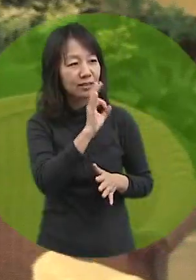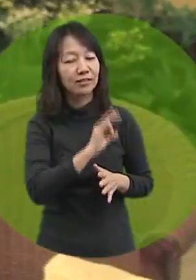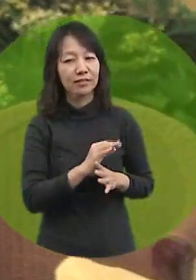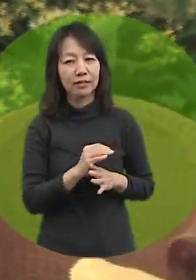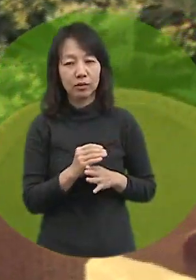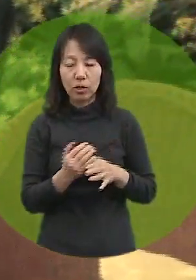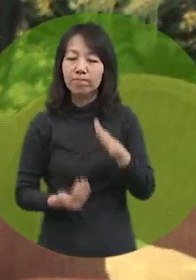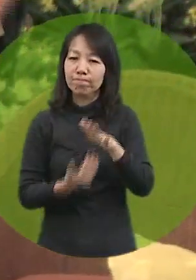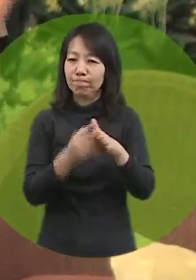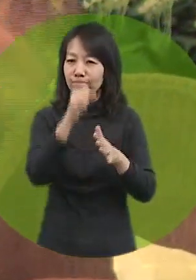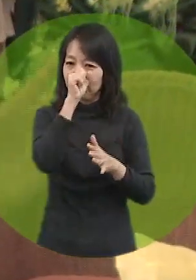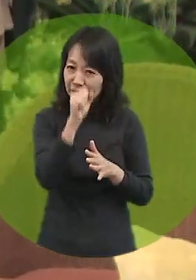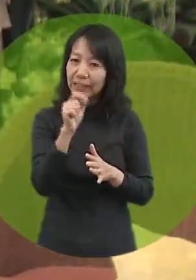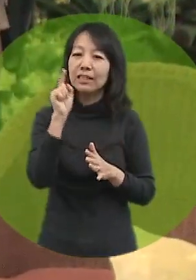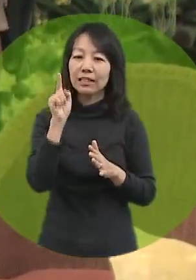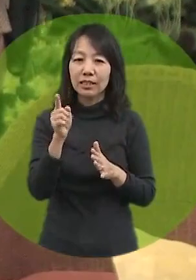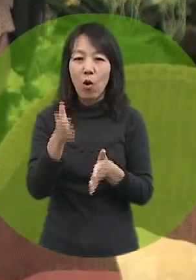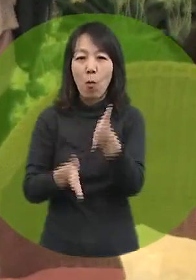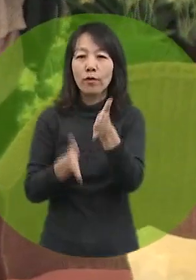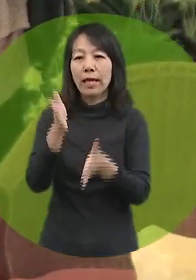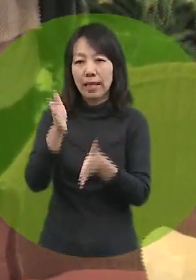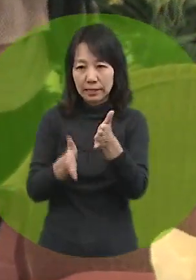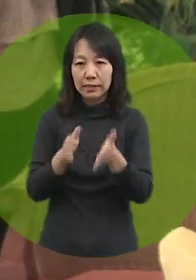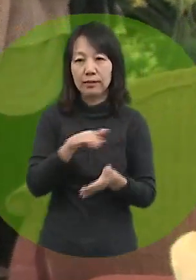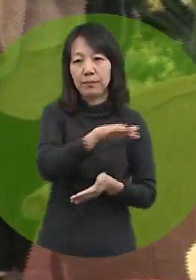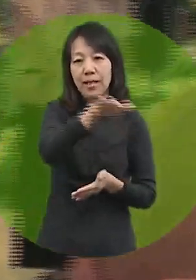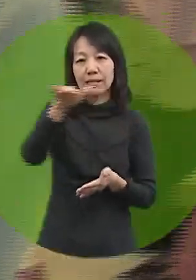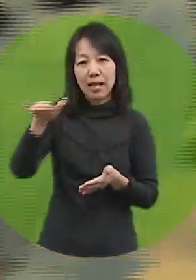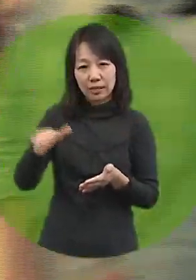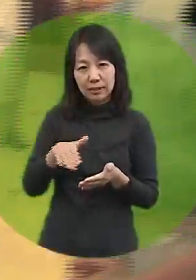のチョベリグなおもてなしを皆さんに今からやってい